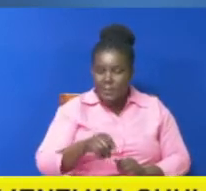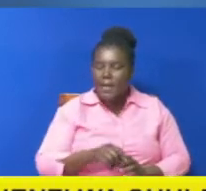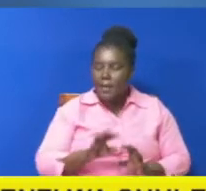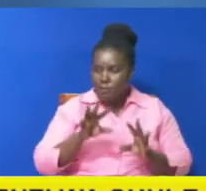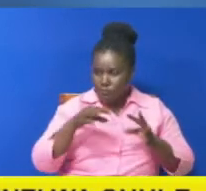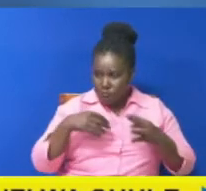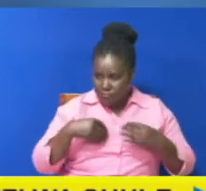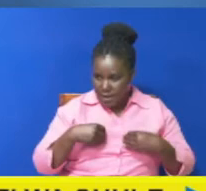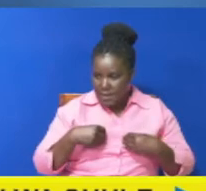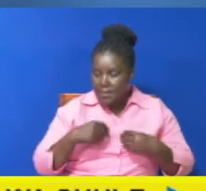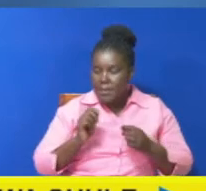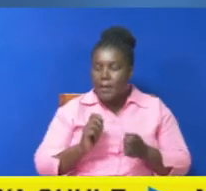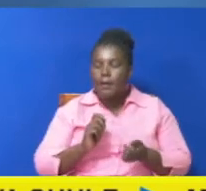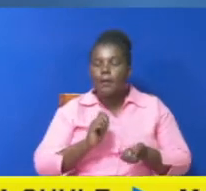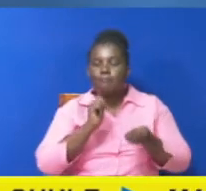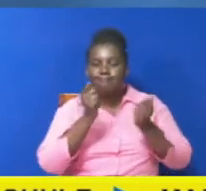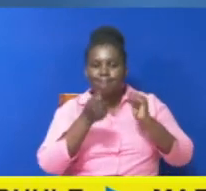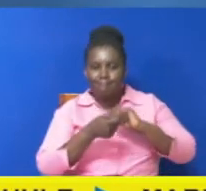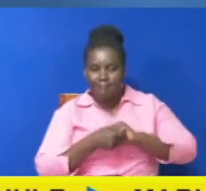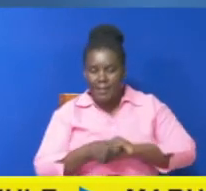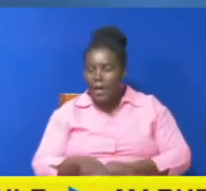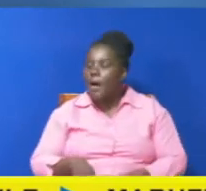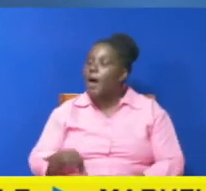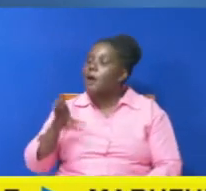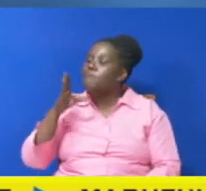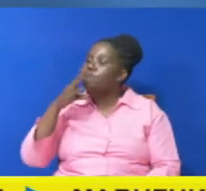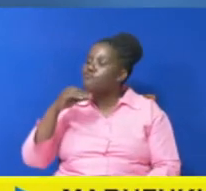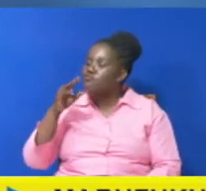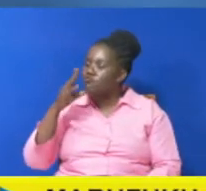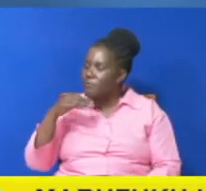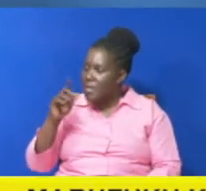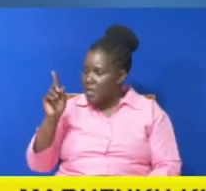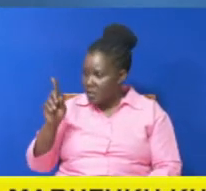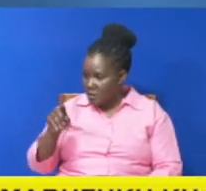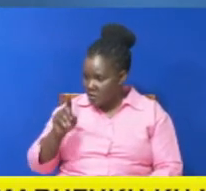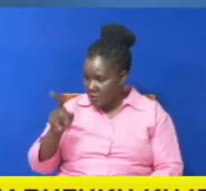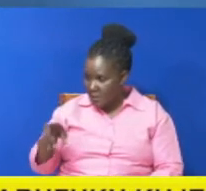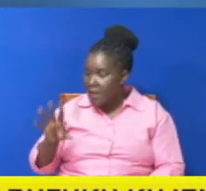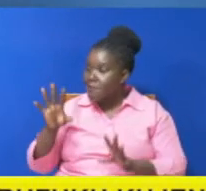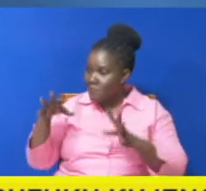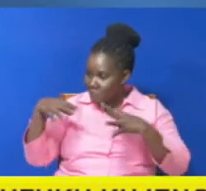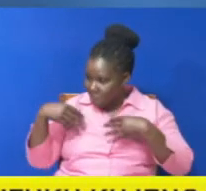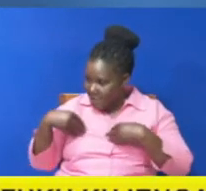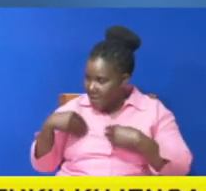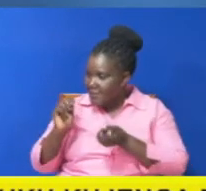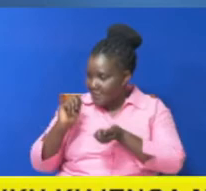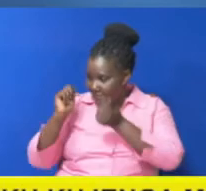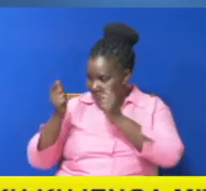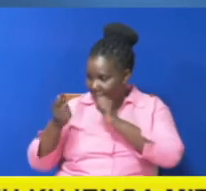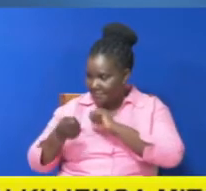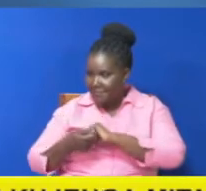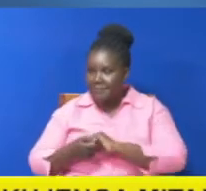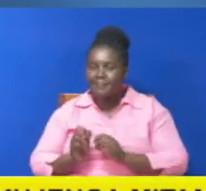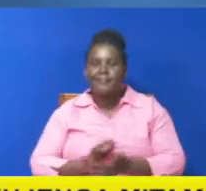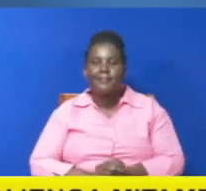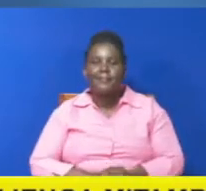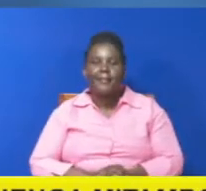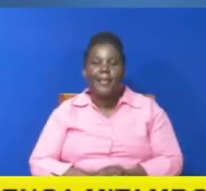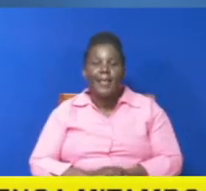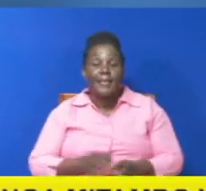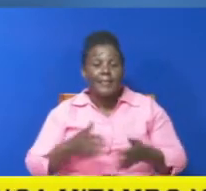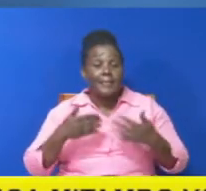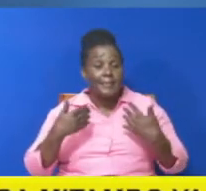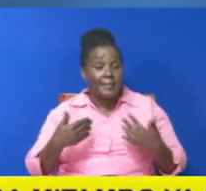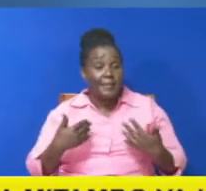maisha yakaenda. Na mume pia naye akakubali kurekebishika na maisha yakaenda. Lakini tunazungumza na hawa ambao bado hawajaingia katika ndoa.